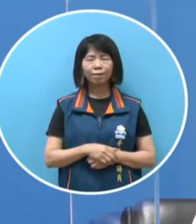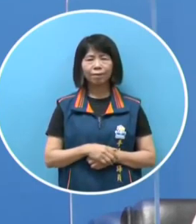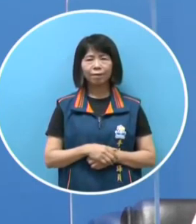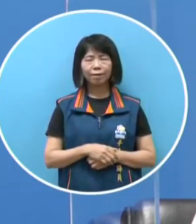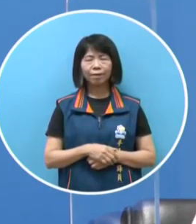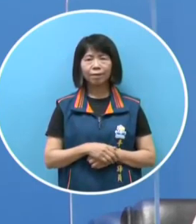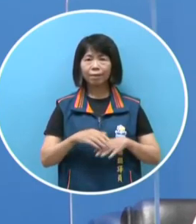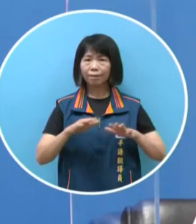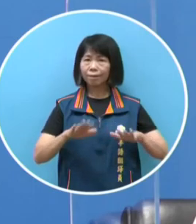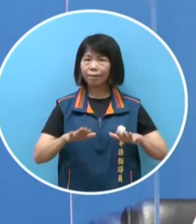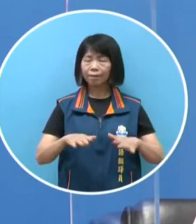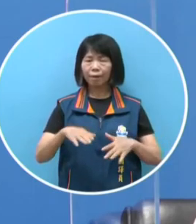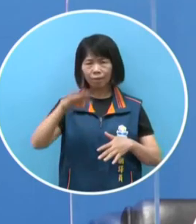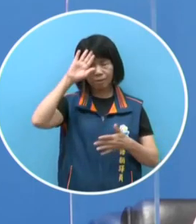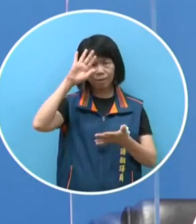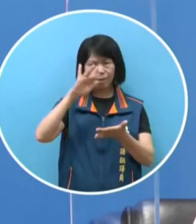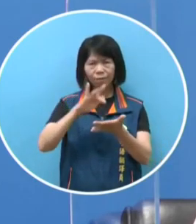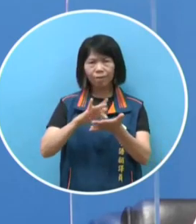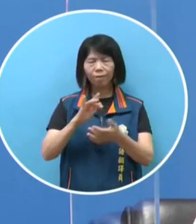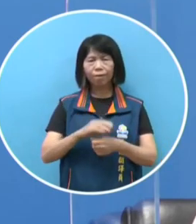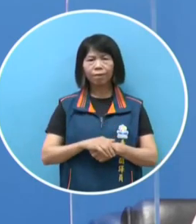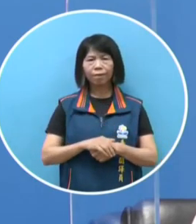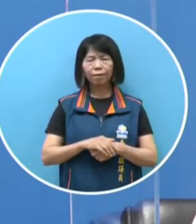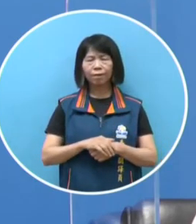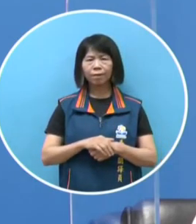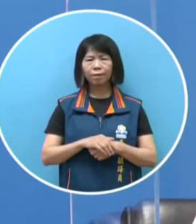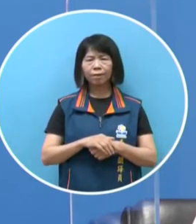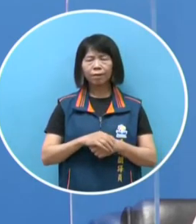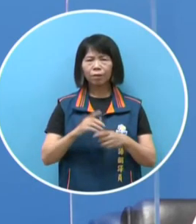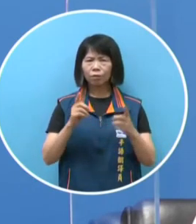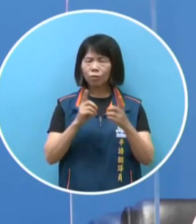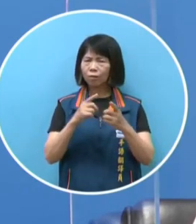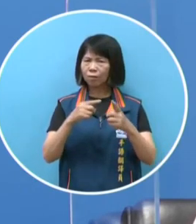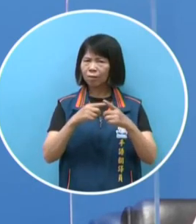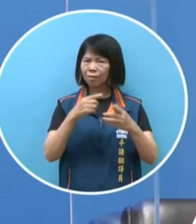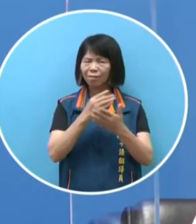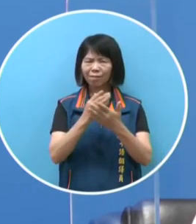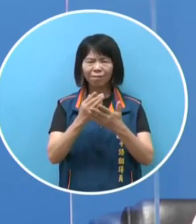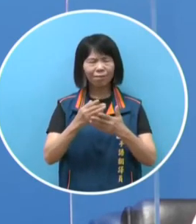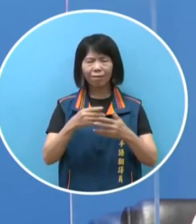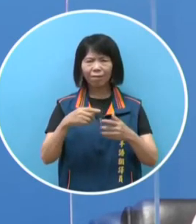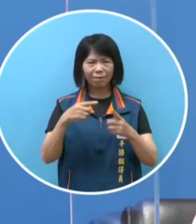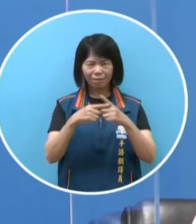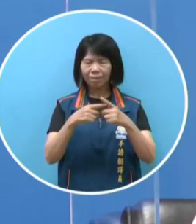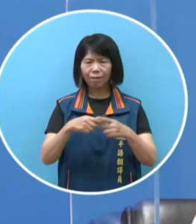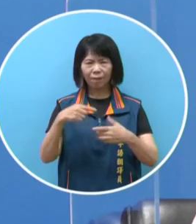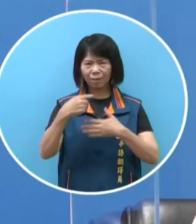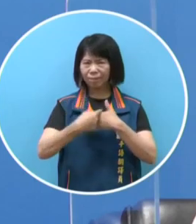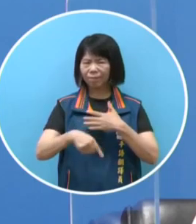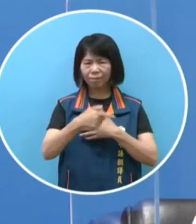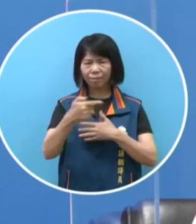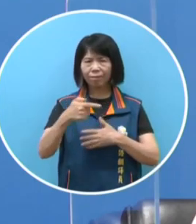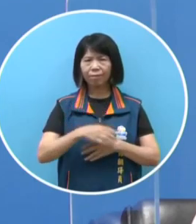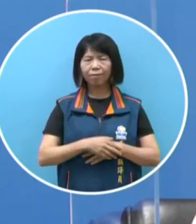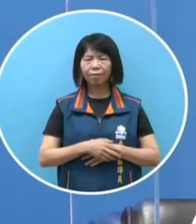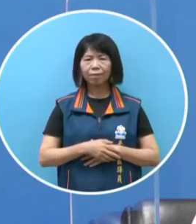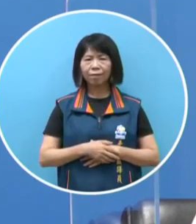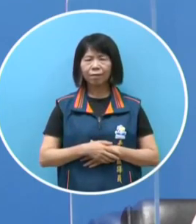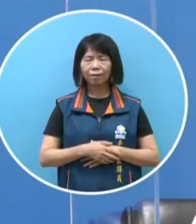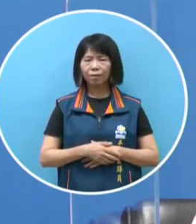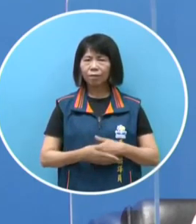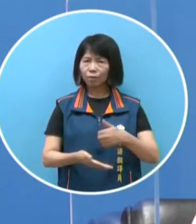然的，这样的一个病毒它其实对我们人类是有很大的伤害，所以呢，在这个时刻还是真的鼓